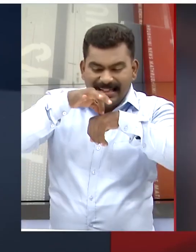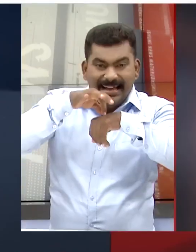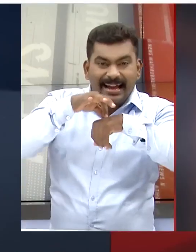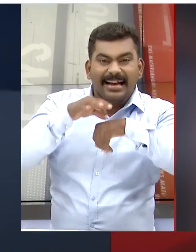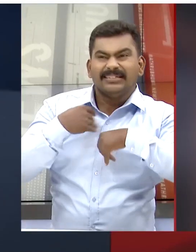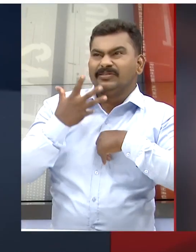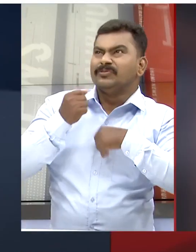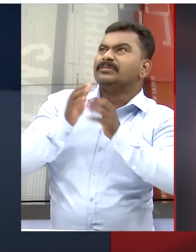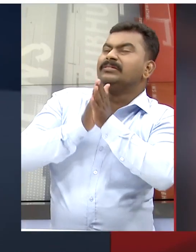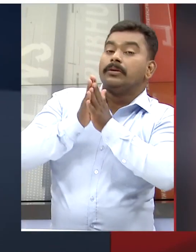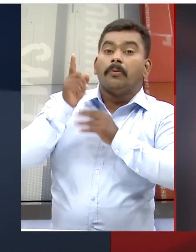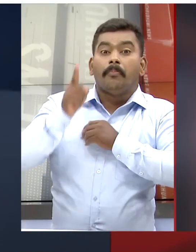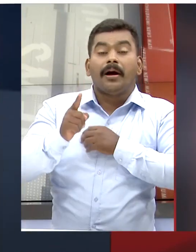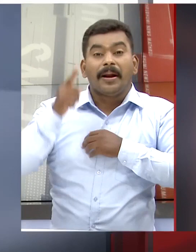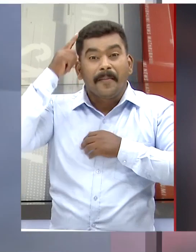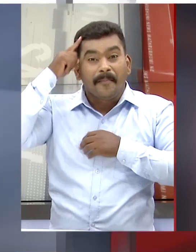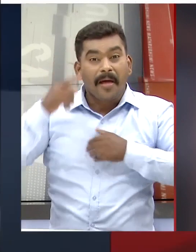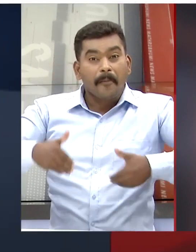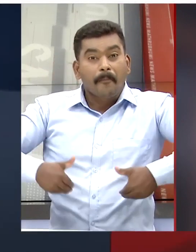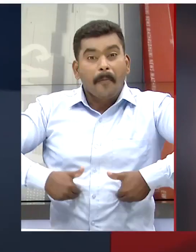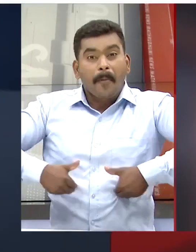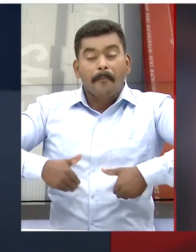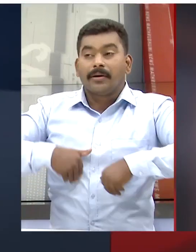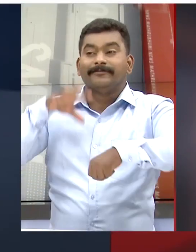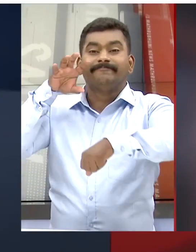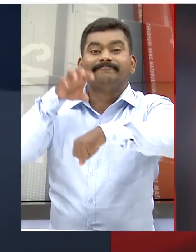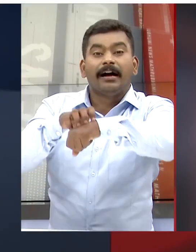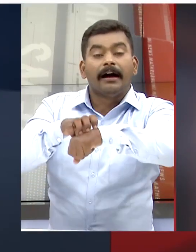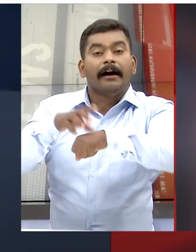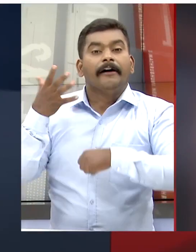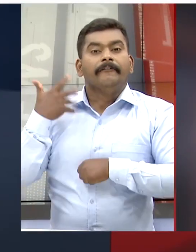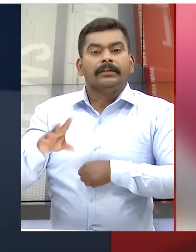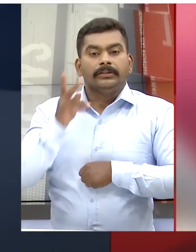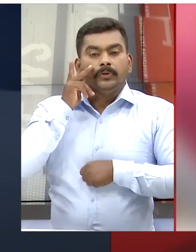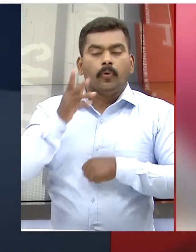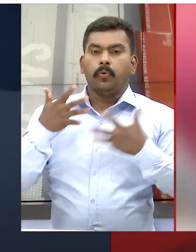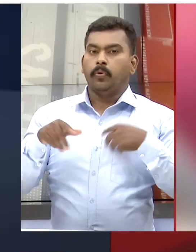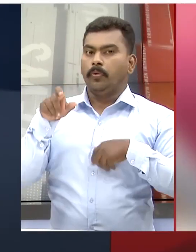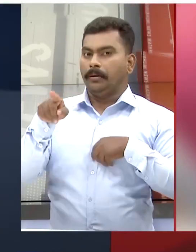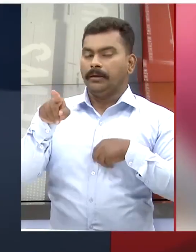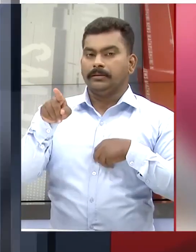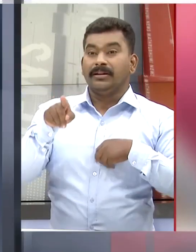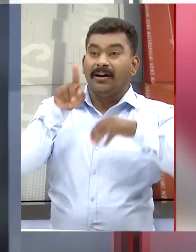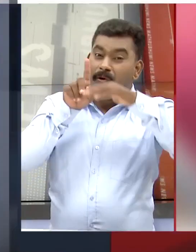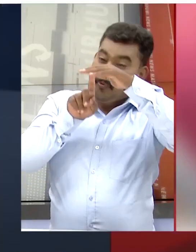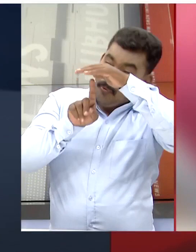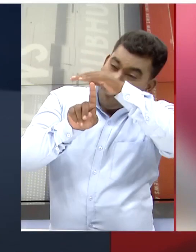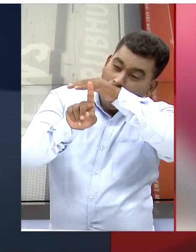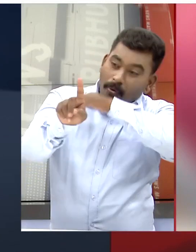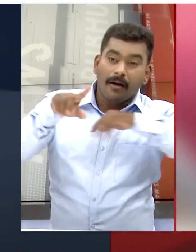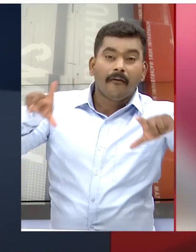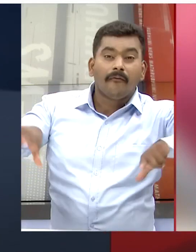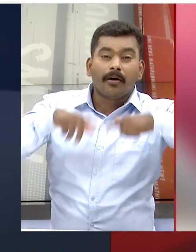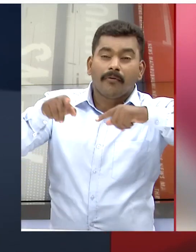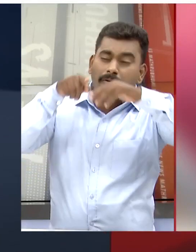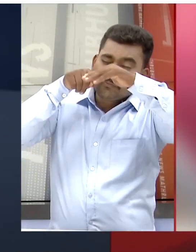കോളനിയിലെ രാജനാണ് പരിക്കേറ്റത്. ഇന്ന് രാവിലെയാണ് രാജനും ഭാര്യയും കുറിച്ചിയാട് വനമേഖലയിൽ തേൻ ശേഖരിക്കാൻ പോയത്. ഉൾവനത്തിൽ വെച്ചാണ് വന്യമൃഗത്തിന്റെ